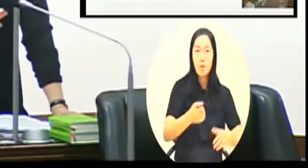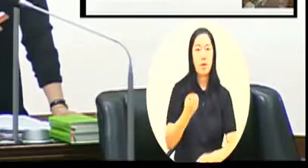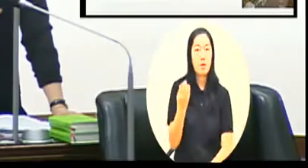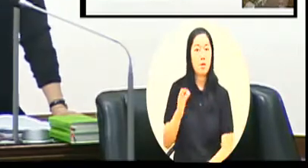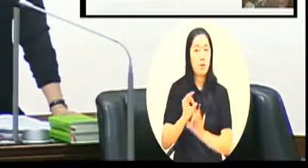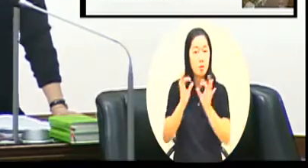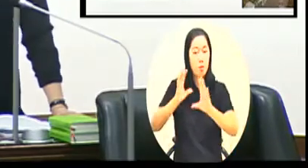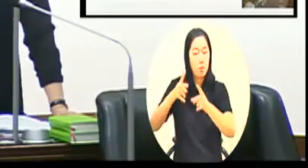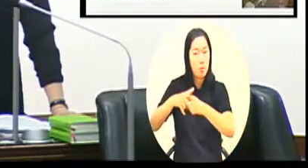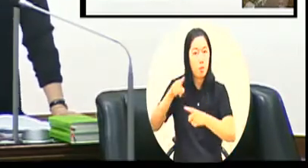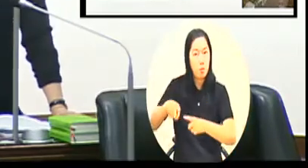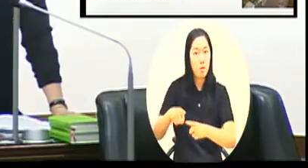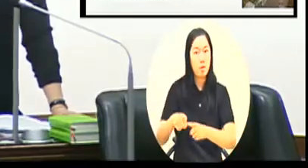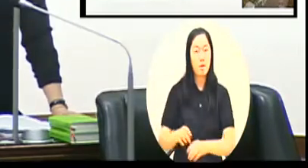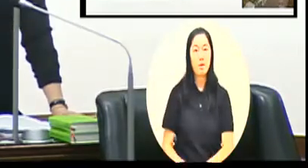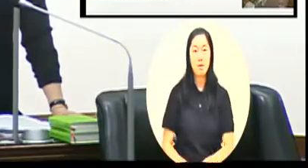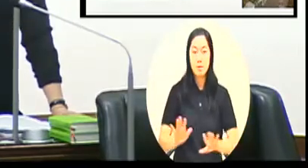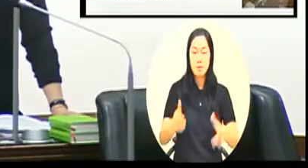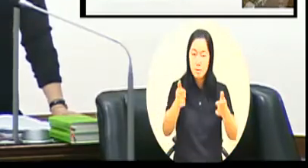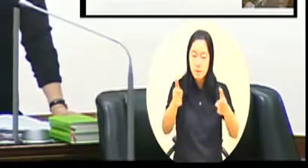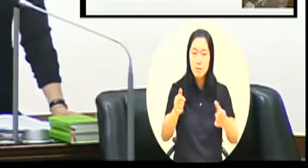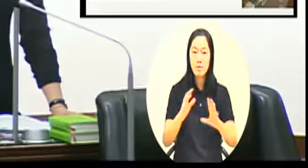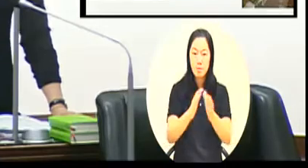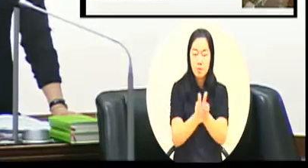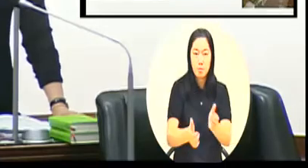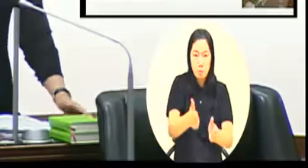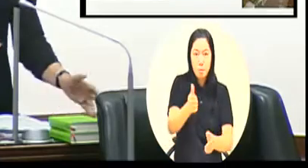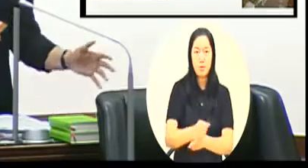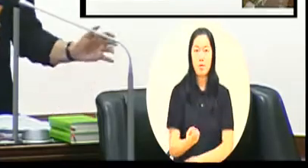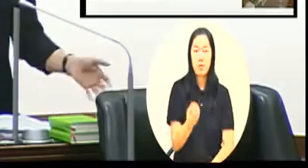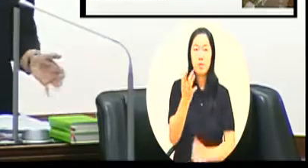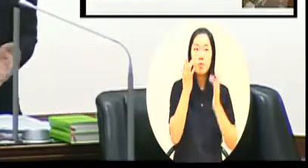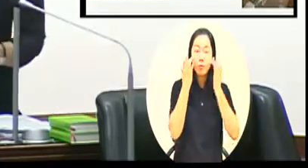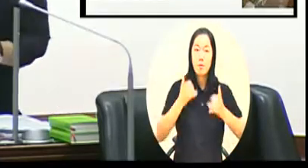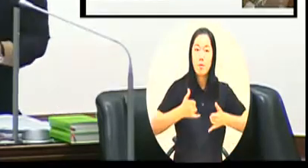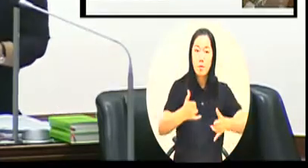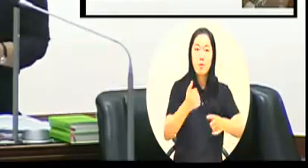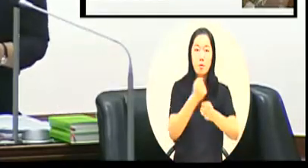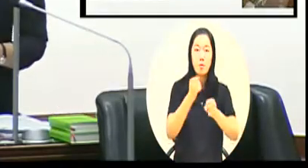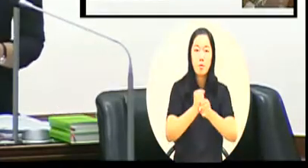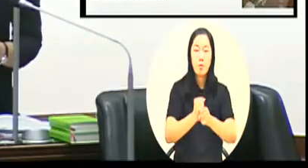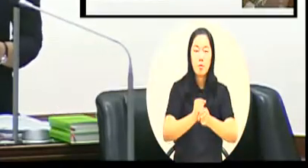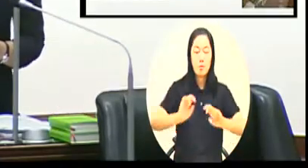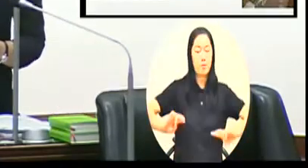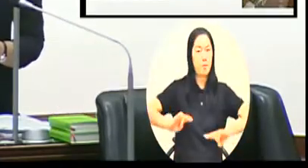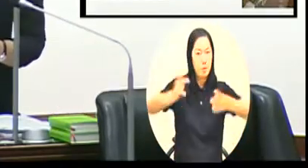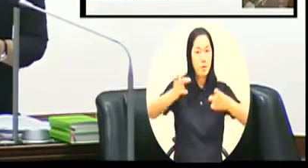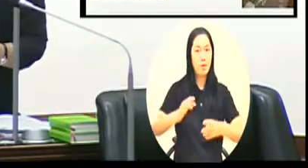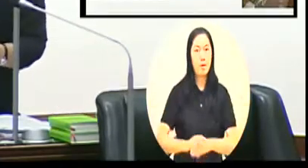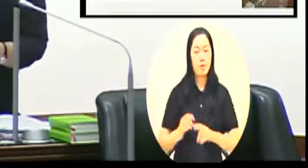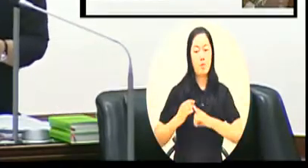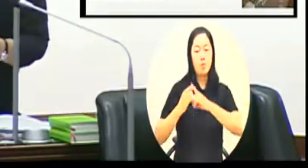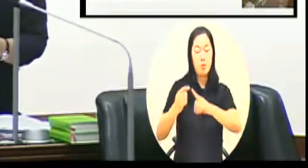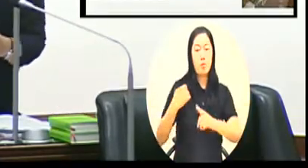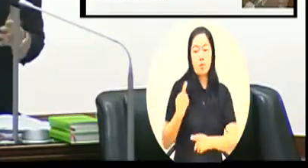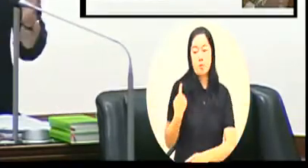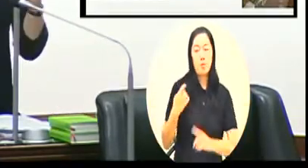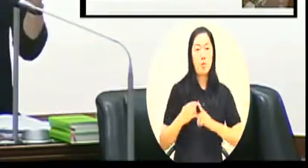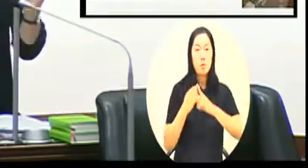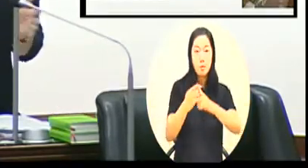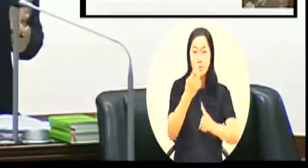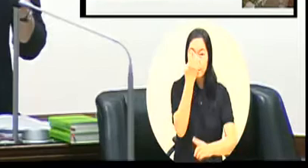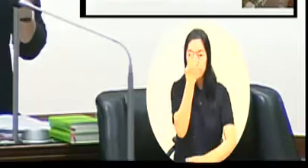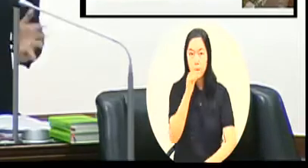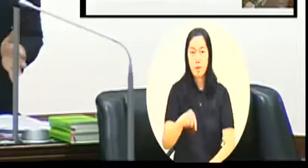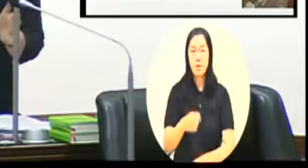那现在也非常感谢我们局长，我们的华夏路已经在全部做改造了，那昨天我有去现场看，我们已经